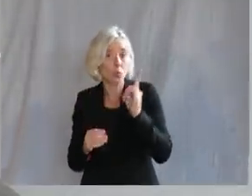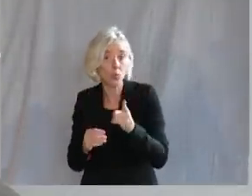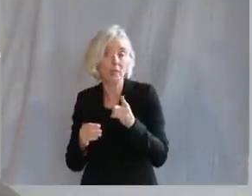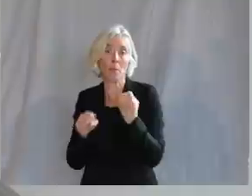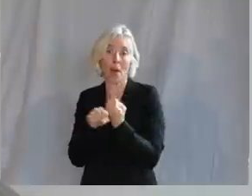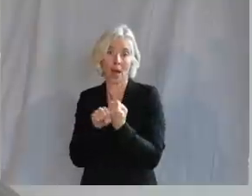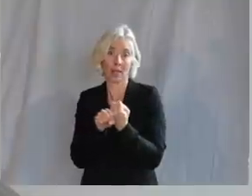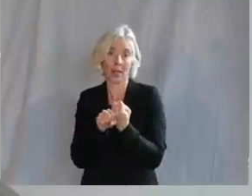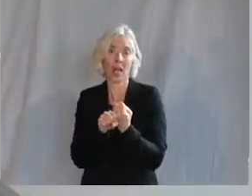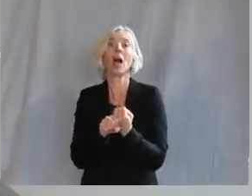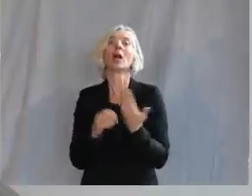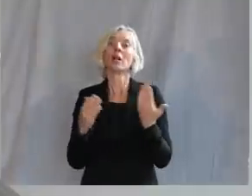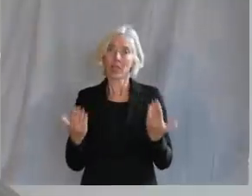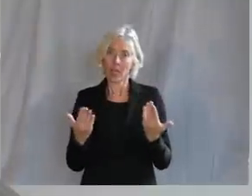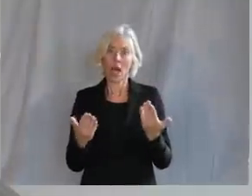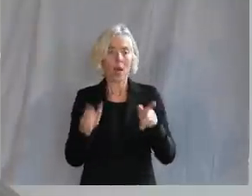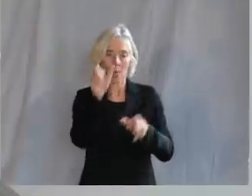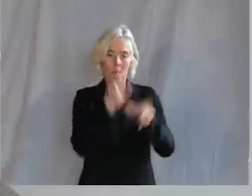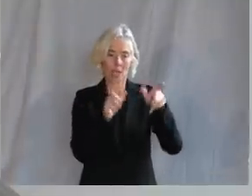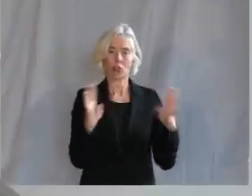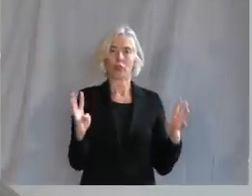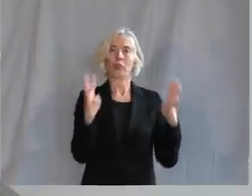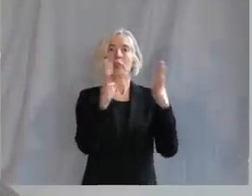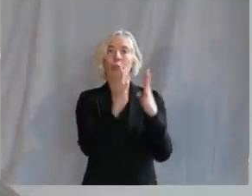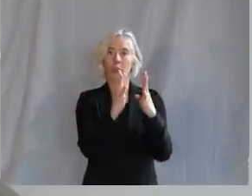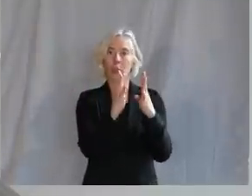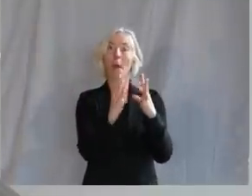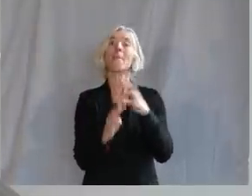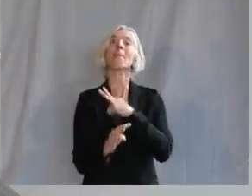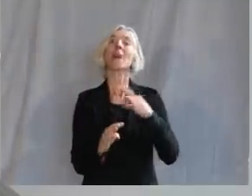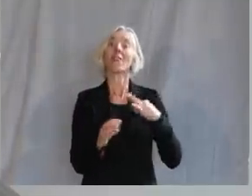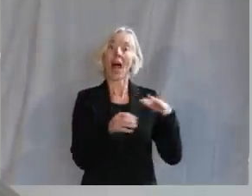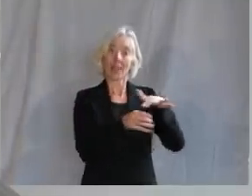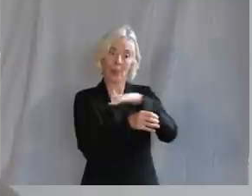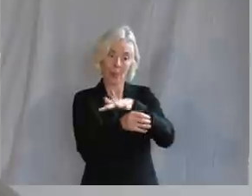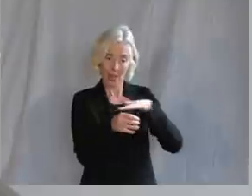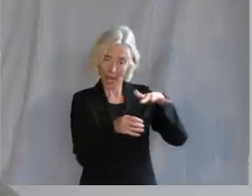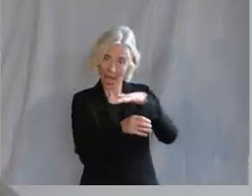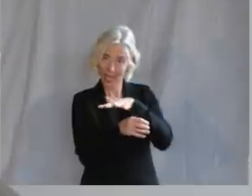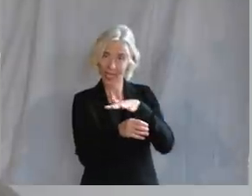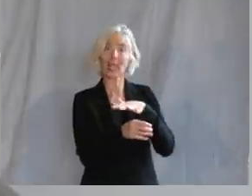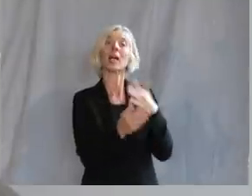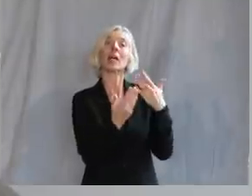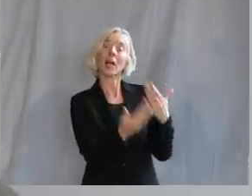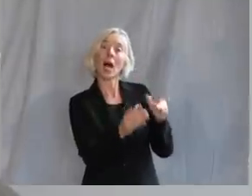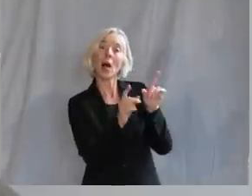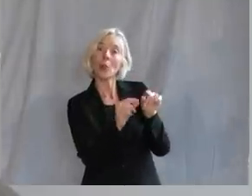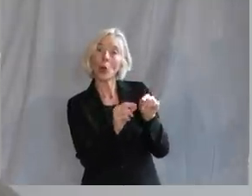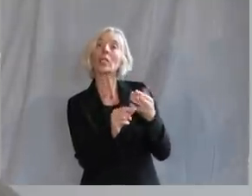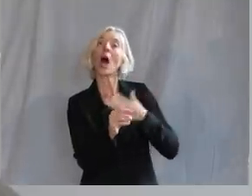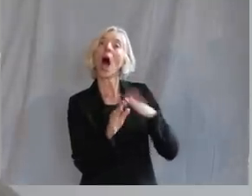genutzten Grundstücken gilt künftig, dass der Teilnehmerkreis mit Angehörigen des eigenen Hausstands,